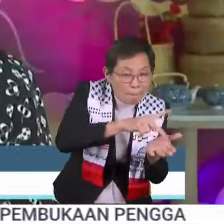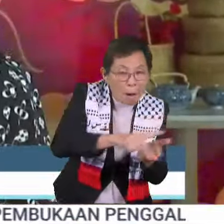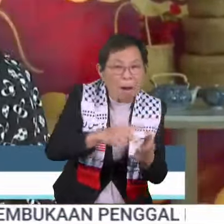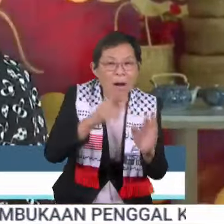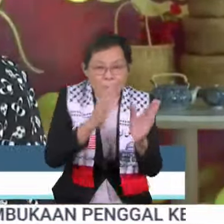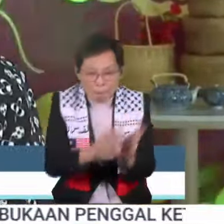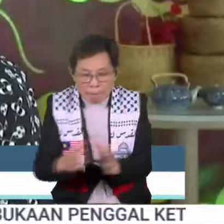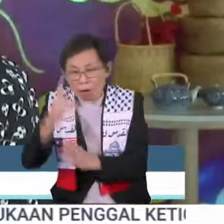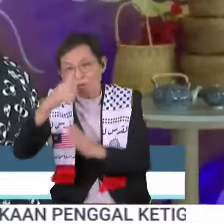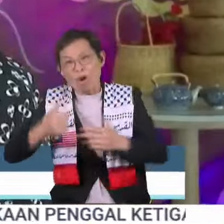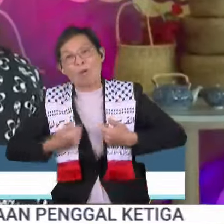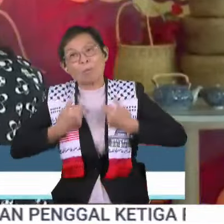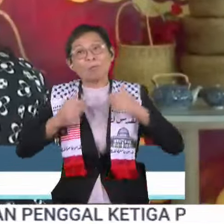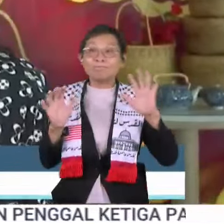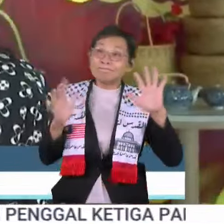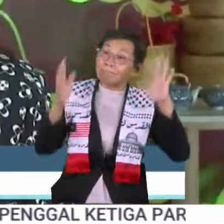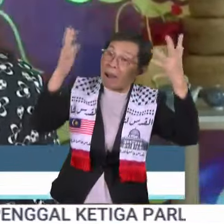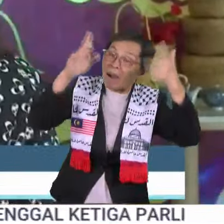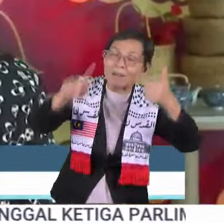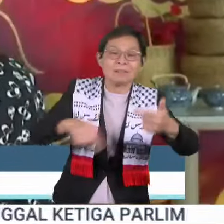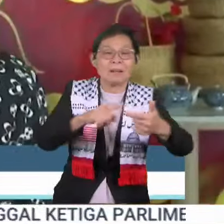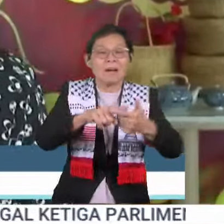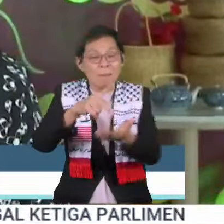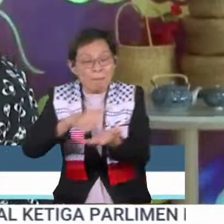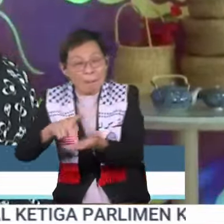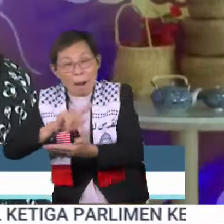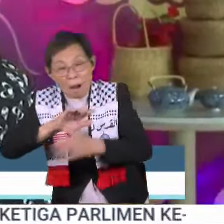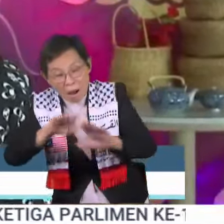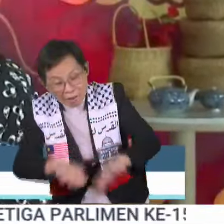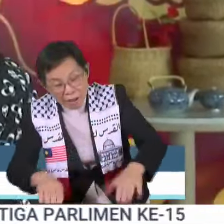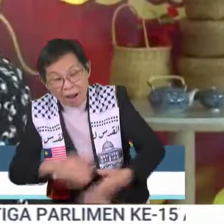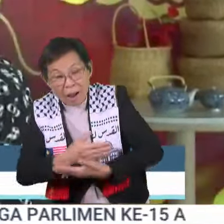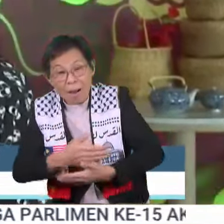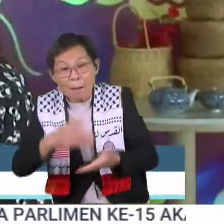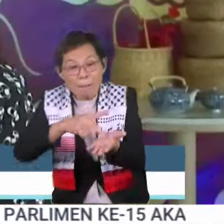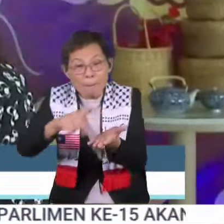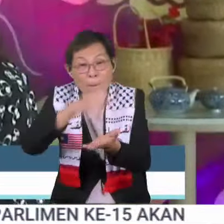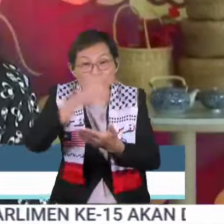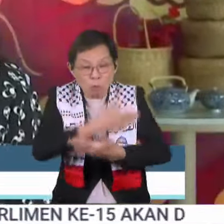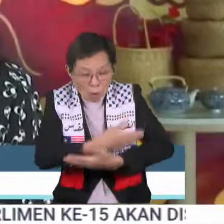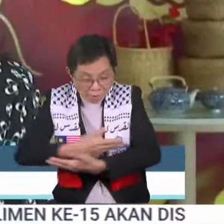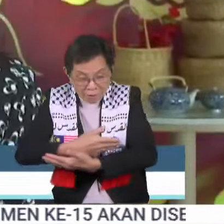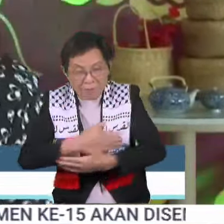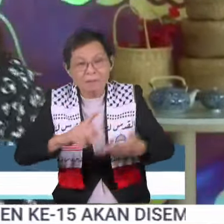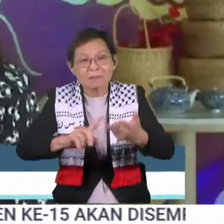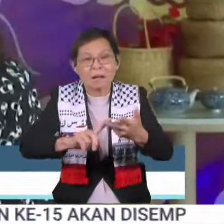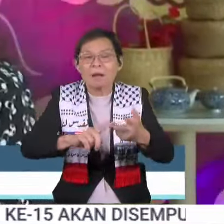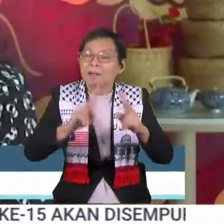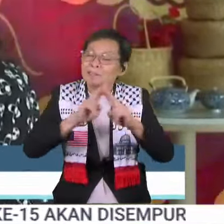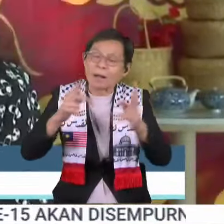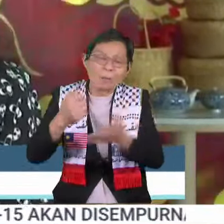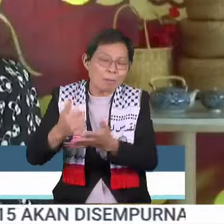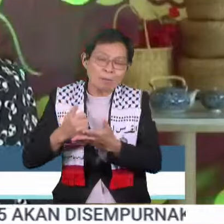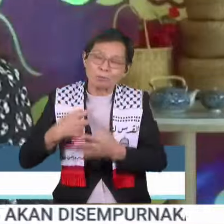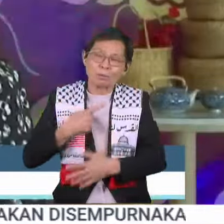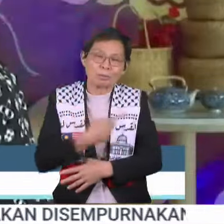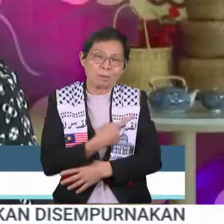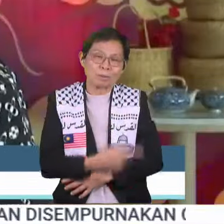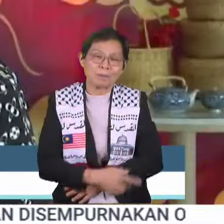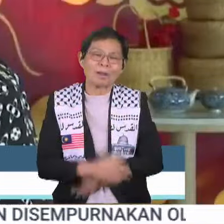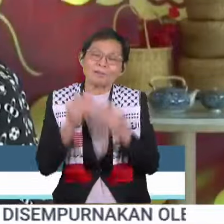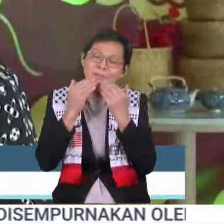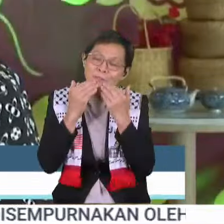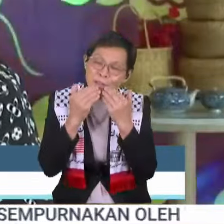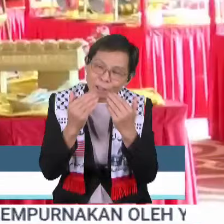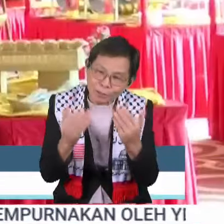hari hari raya perbelanjaan anak-anak and very macam sangat membantu kamilah so